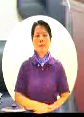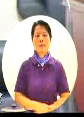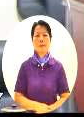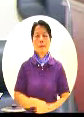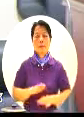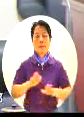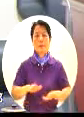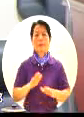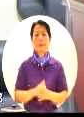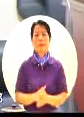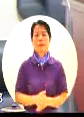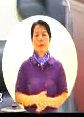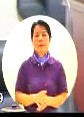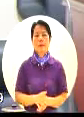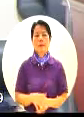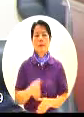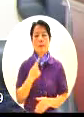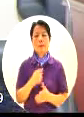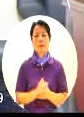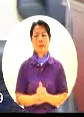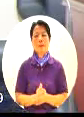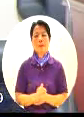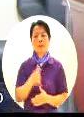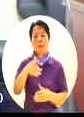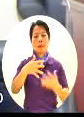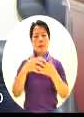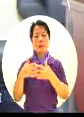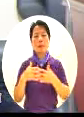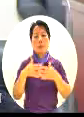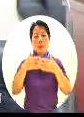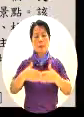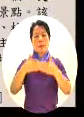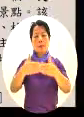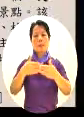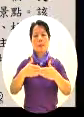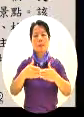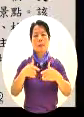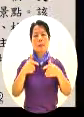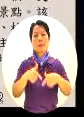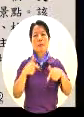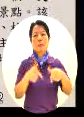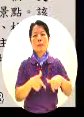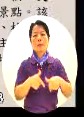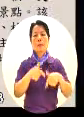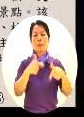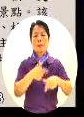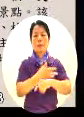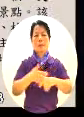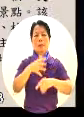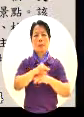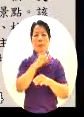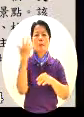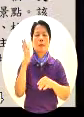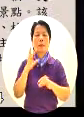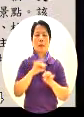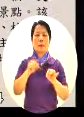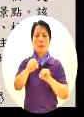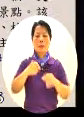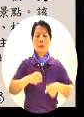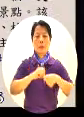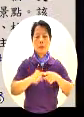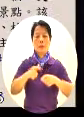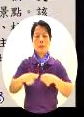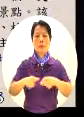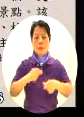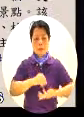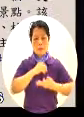现在我就以杭州的西溪湿地哈来做一个建言哈，做一个